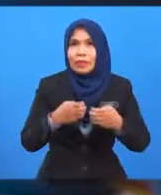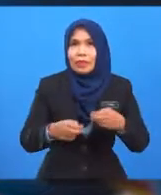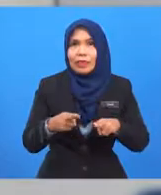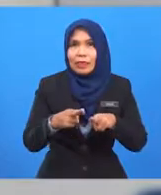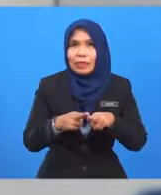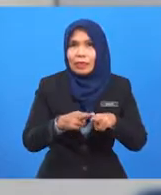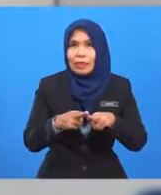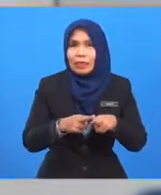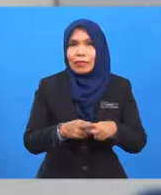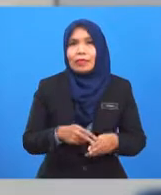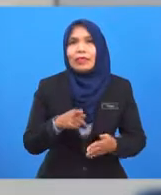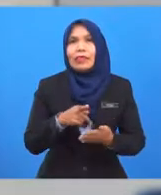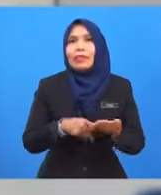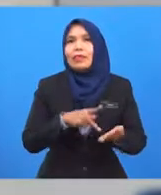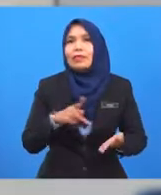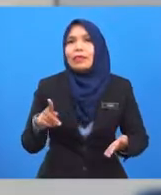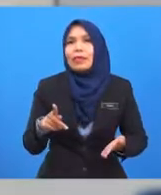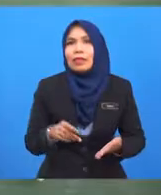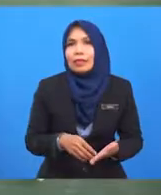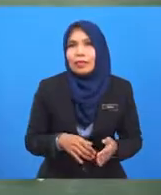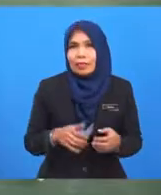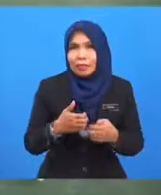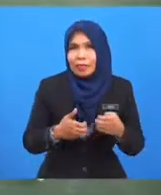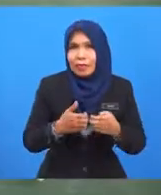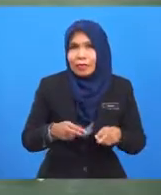ringkas? Apakah itu mesin ringkas?